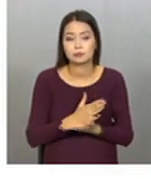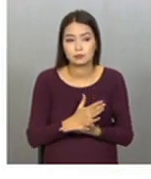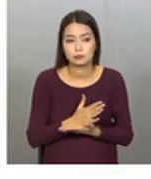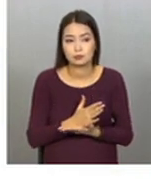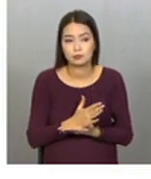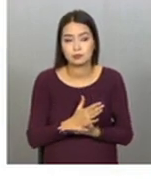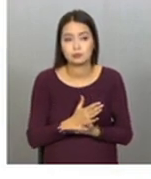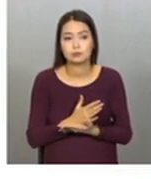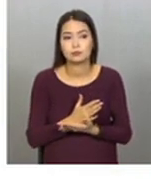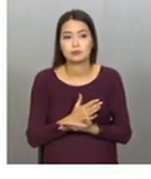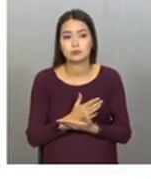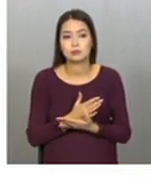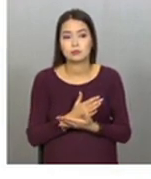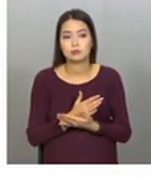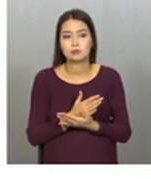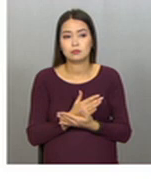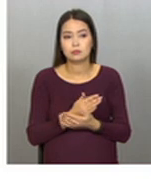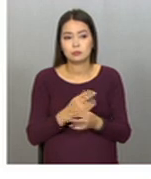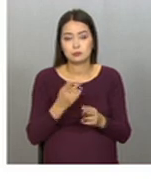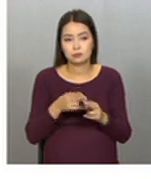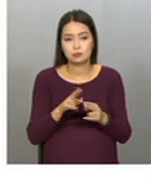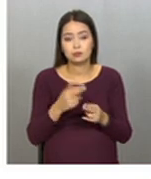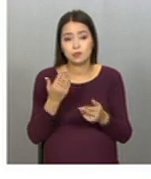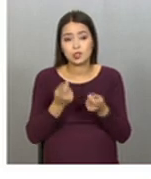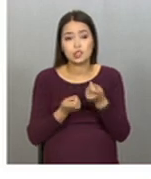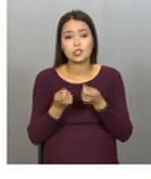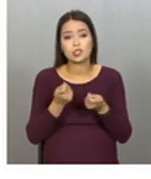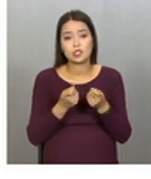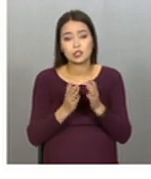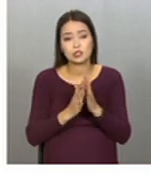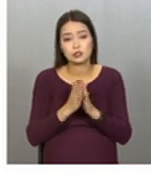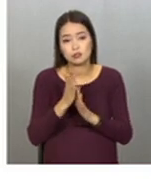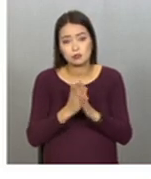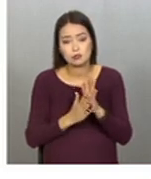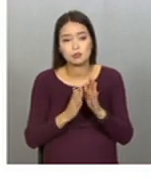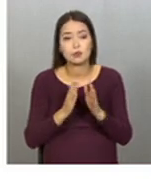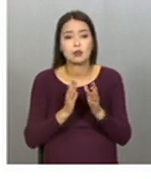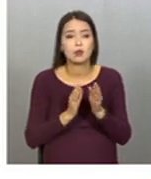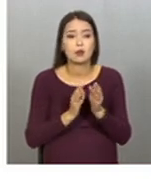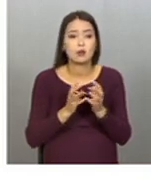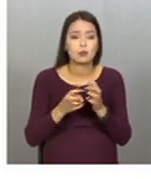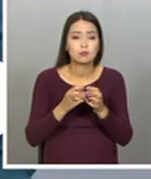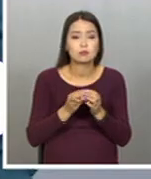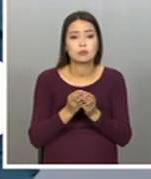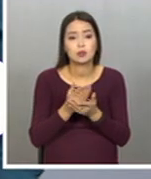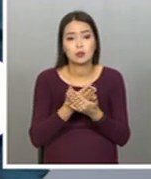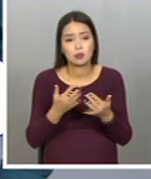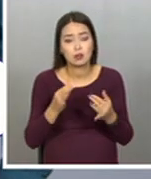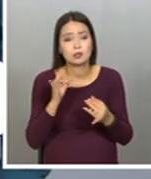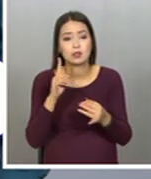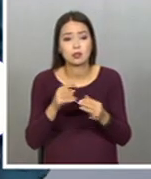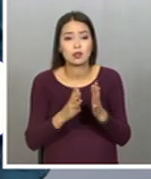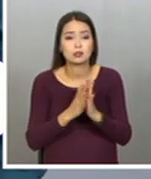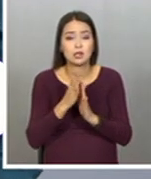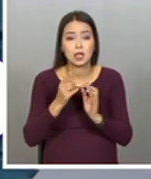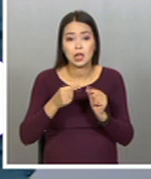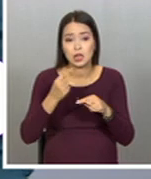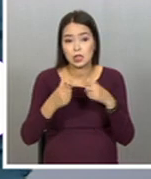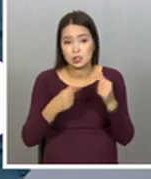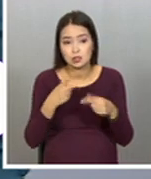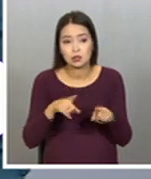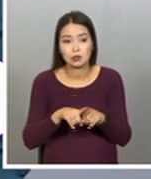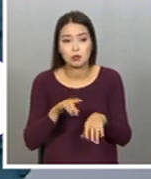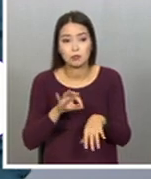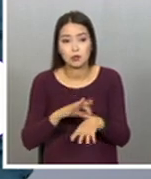да, өсімдіктің жемістерінде, жапырақтарында осындай ауруға алып келеді. Оқушылар, жұқпалы